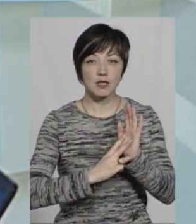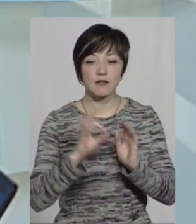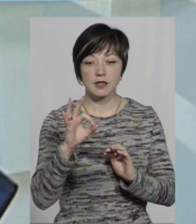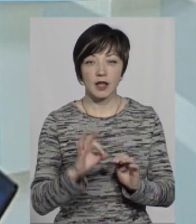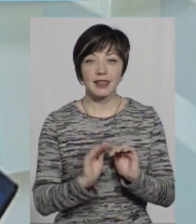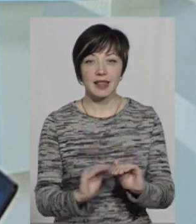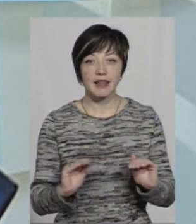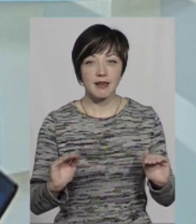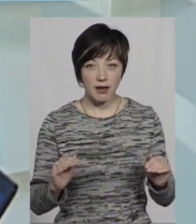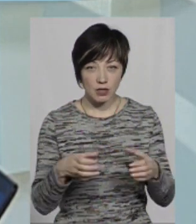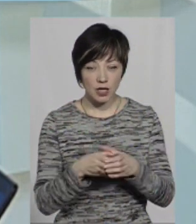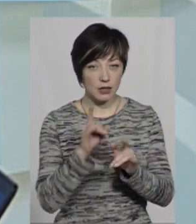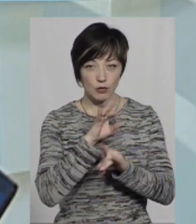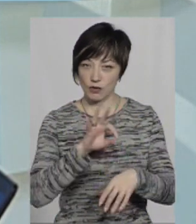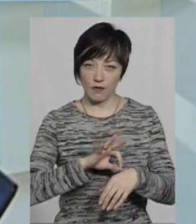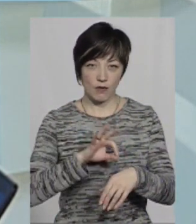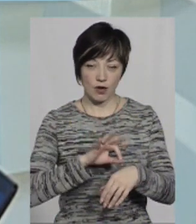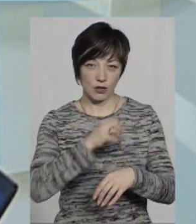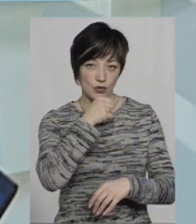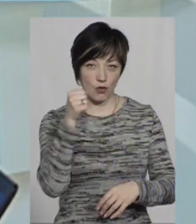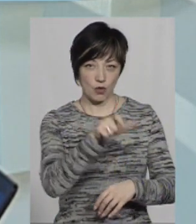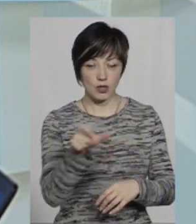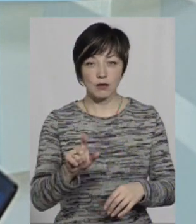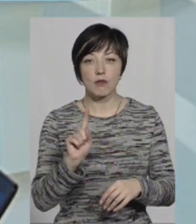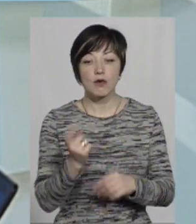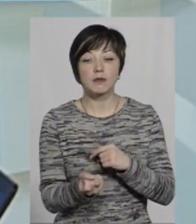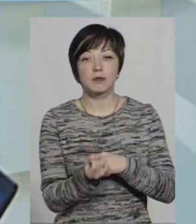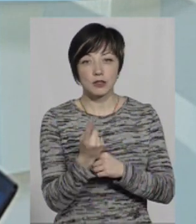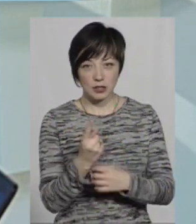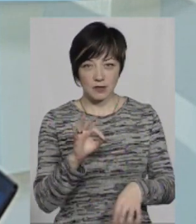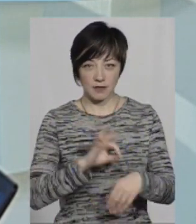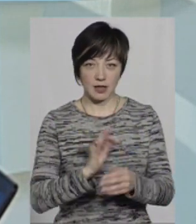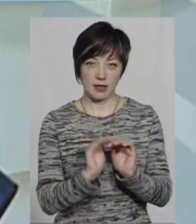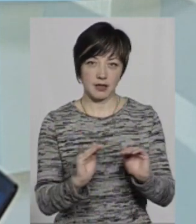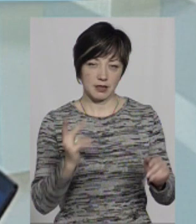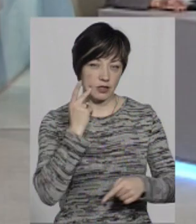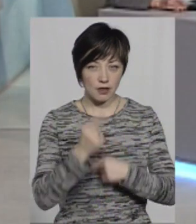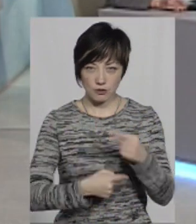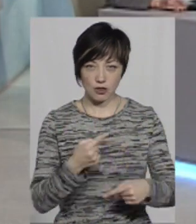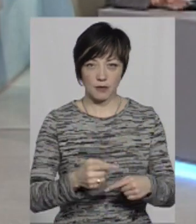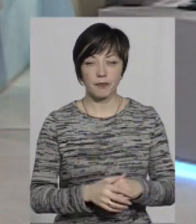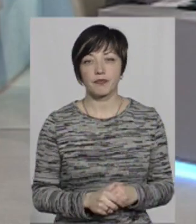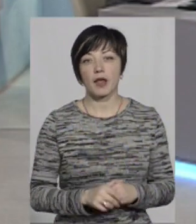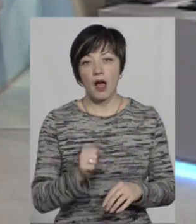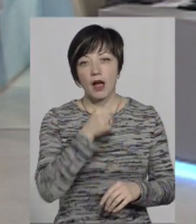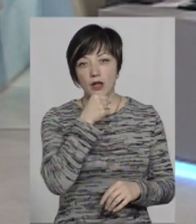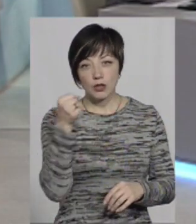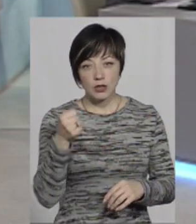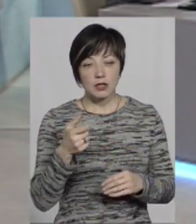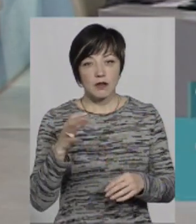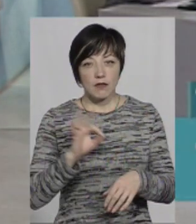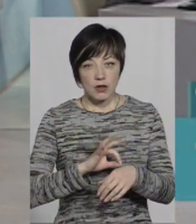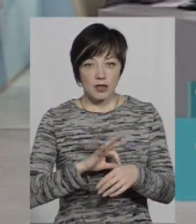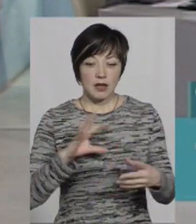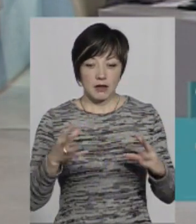97-98% дитячого населення, не будуть хворіти дорослі, тому що джерело завжди діти. А дорослі